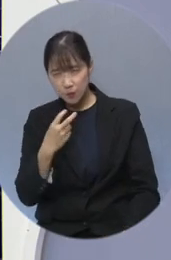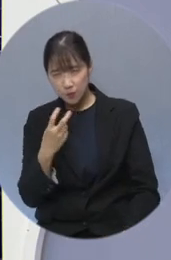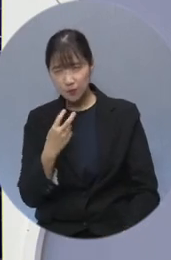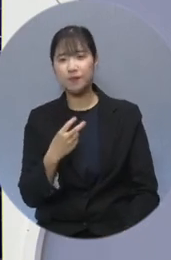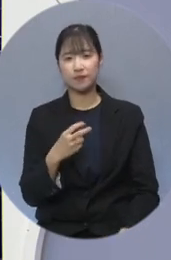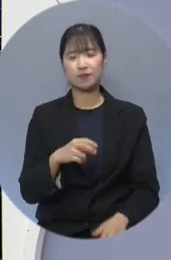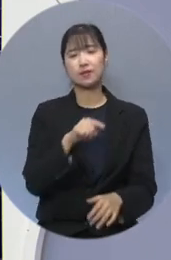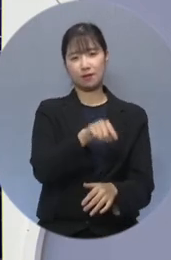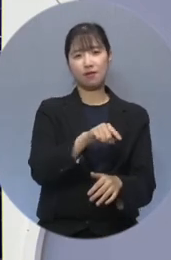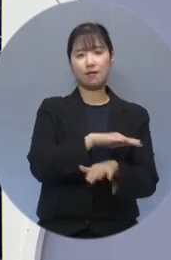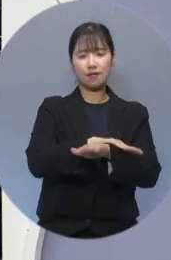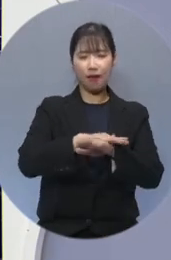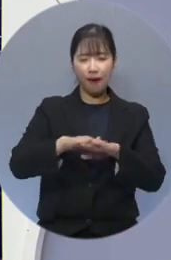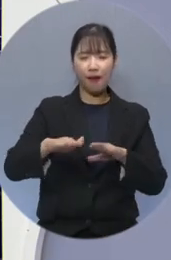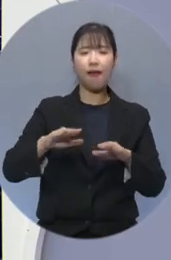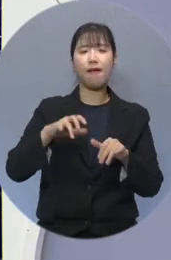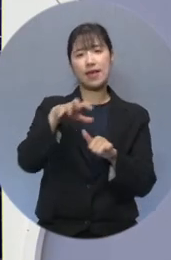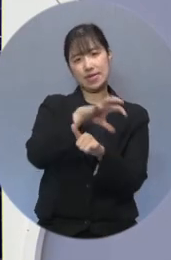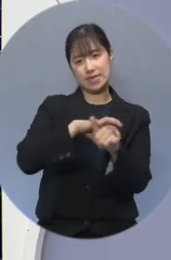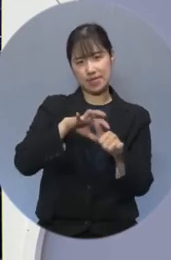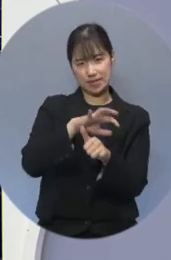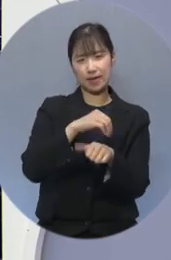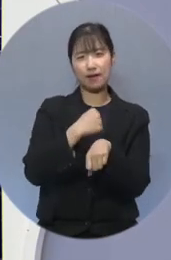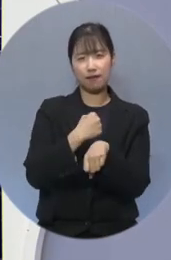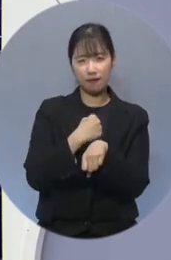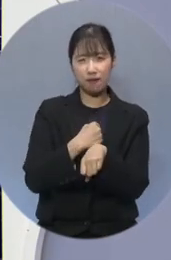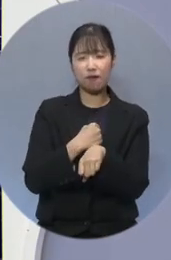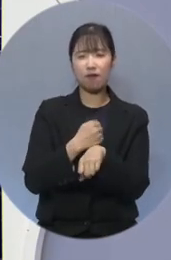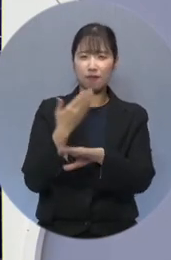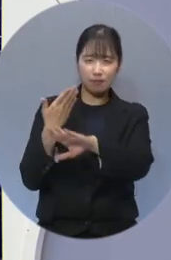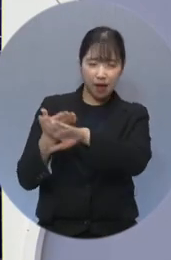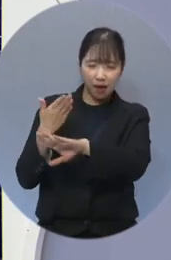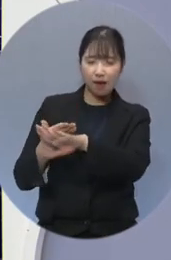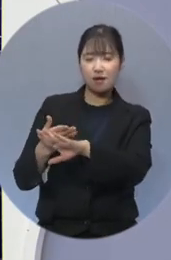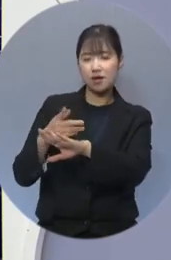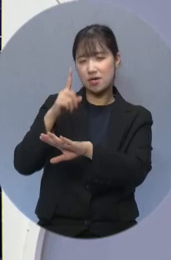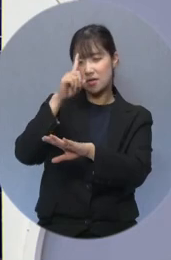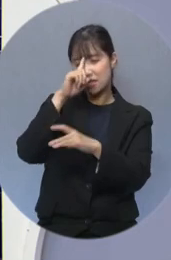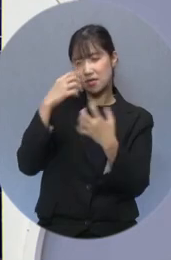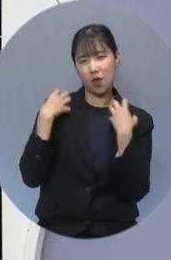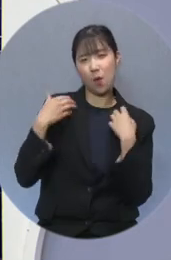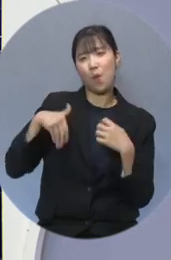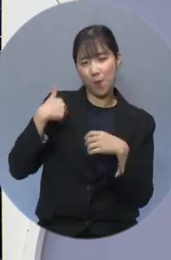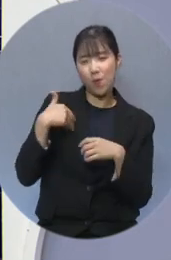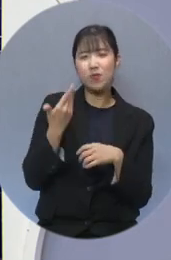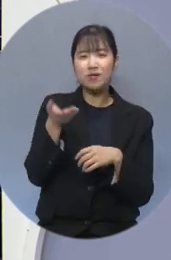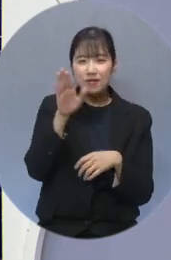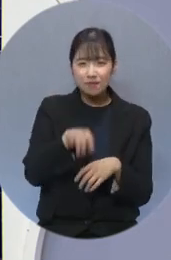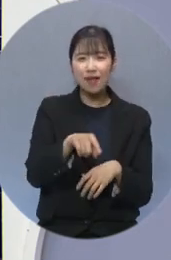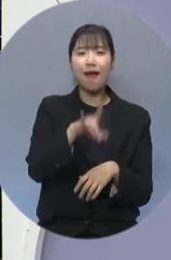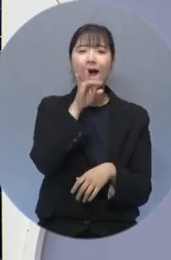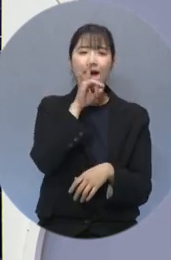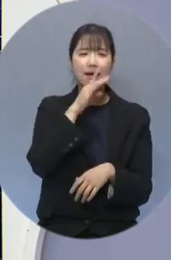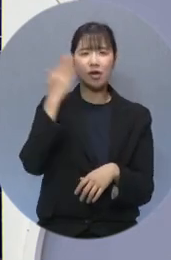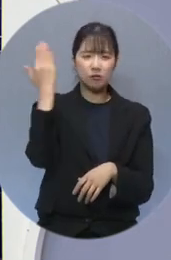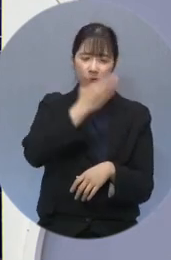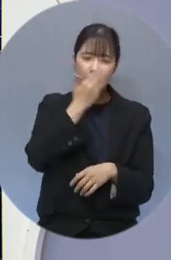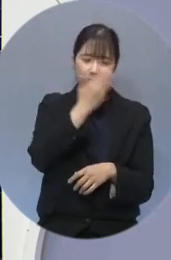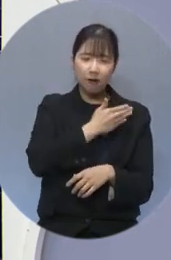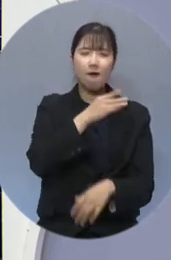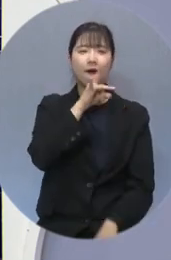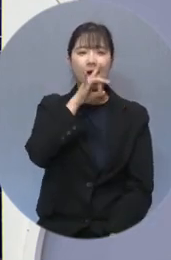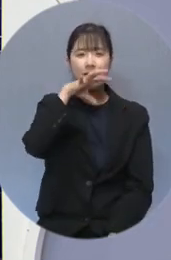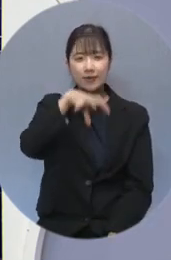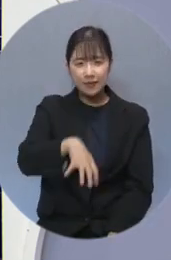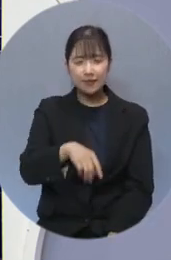잘 지켜내도록 적어도 타 지자체는 모르겠는데 우리 강릉만큼은 청정 강릉으로 좀